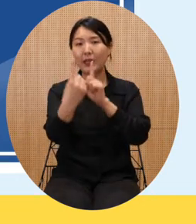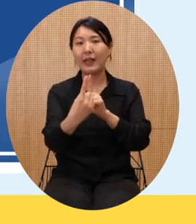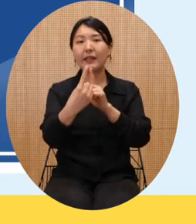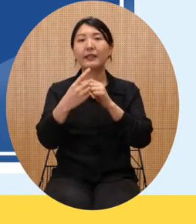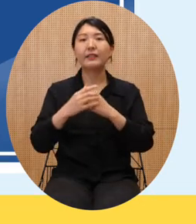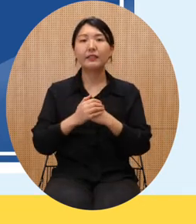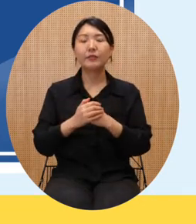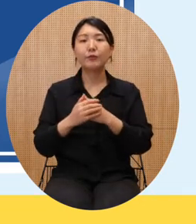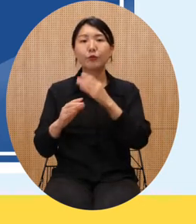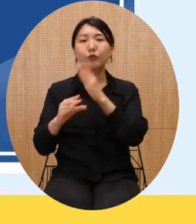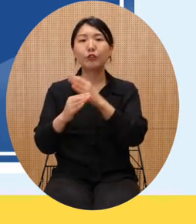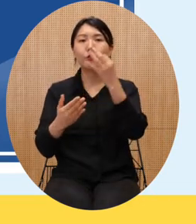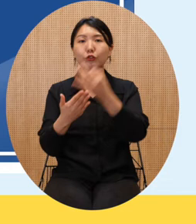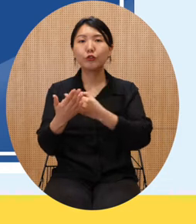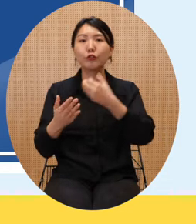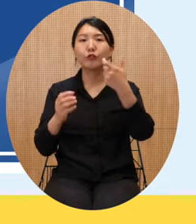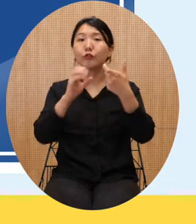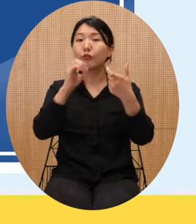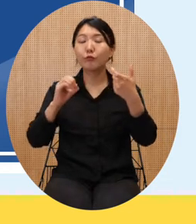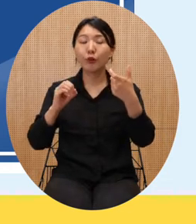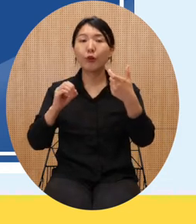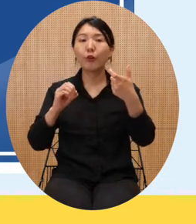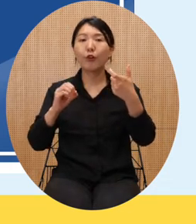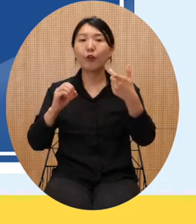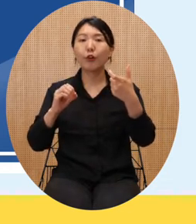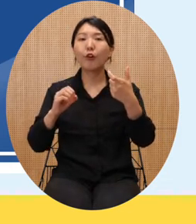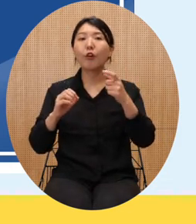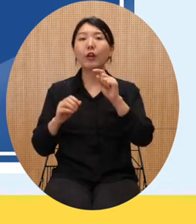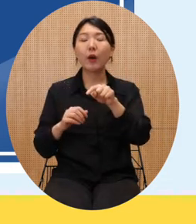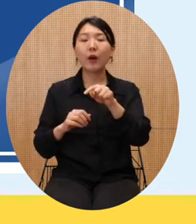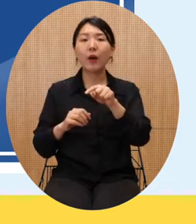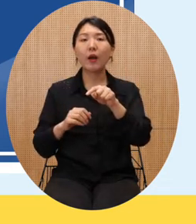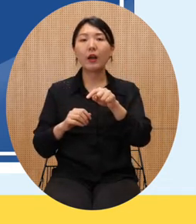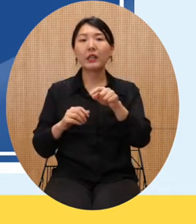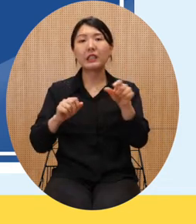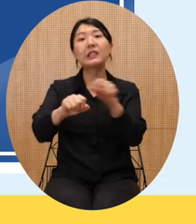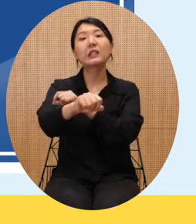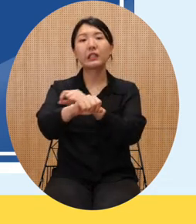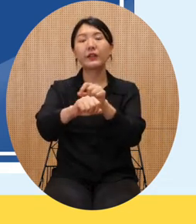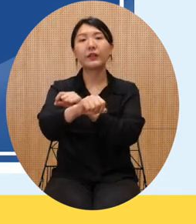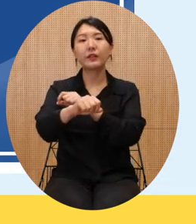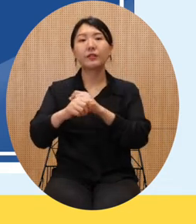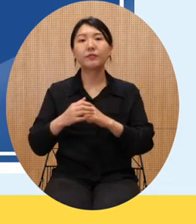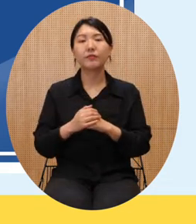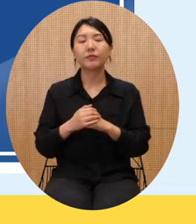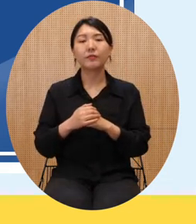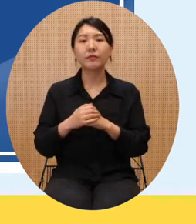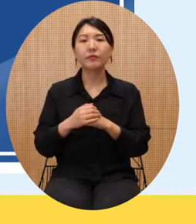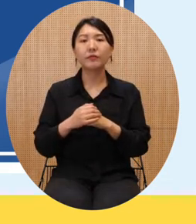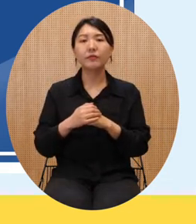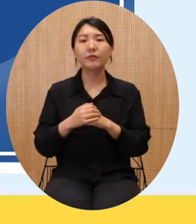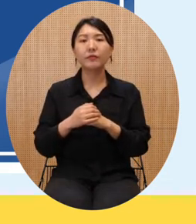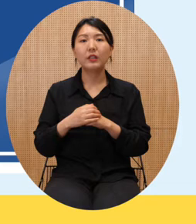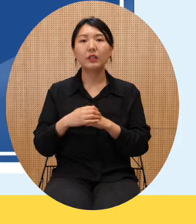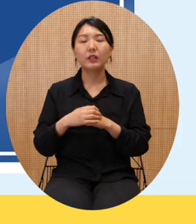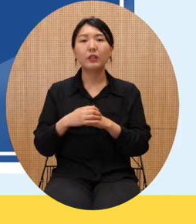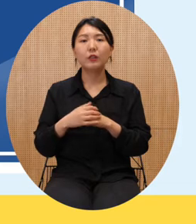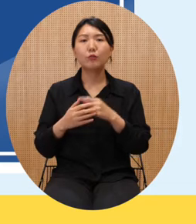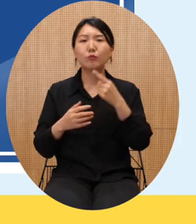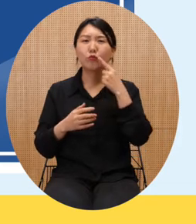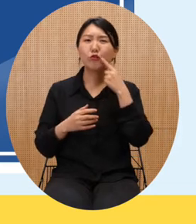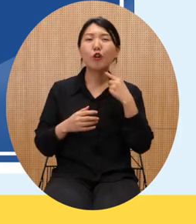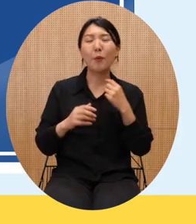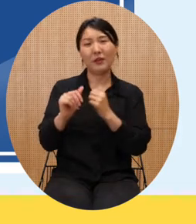한다는 거거든요. 중위소득 60%를 대상으로 한다라는 게 특징인데, 이게